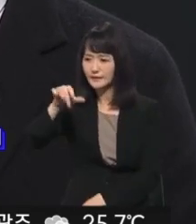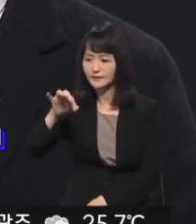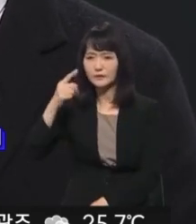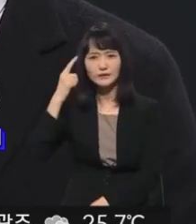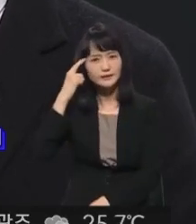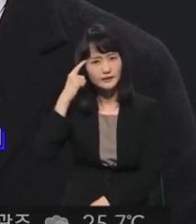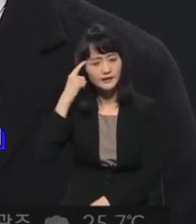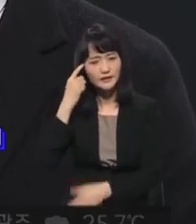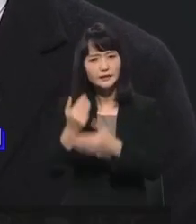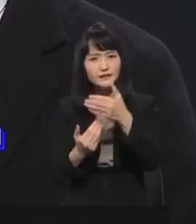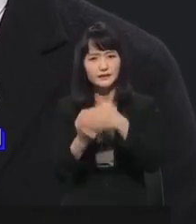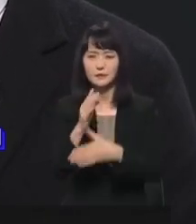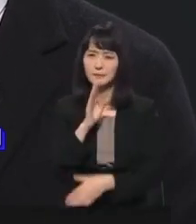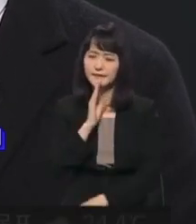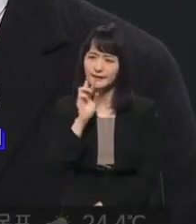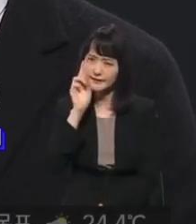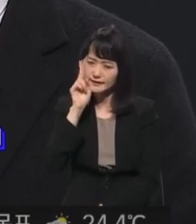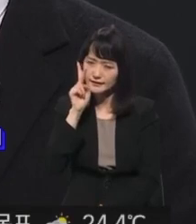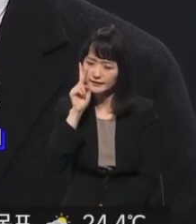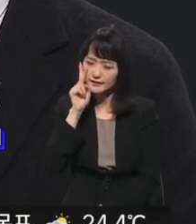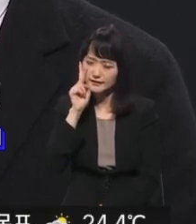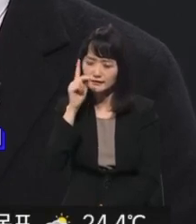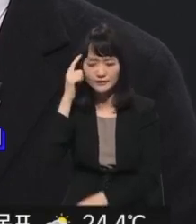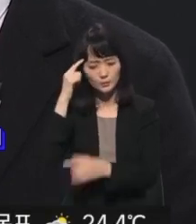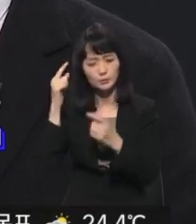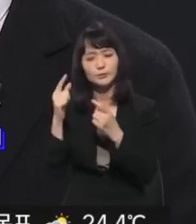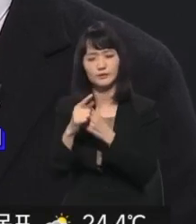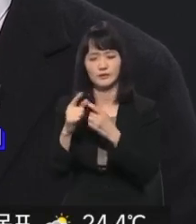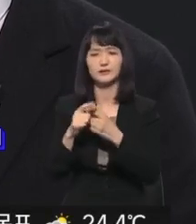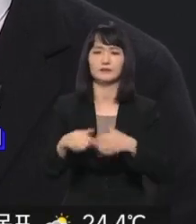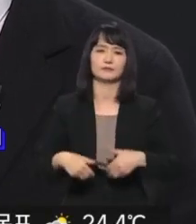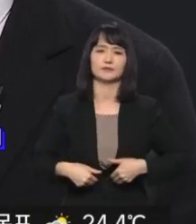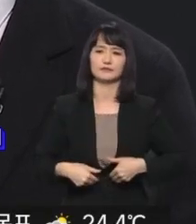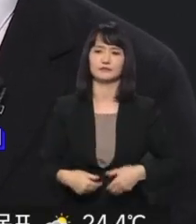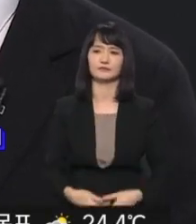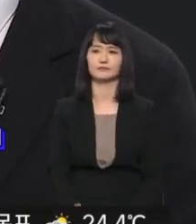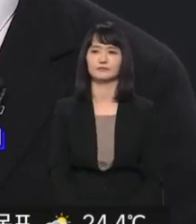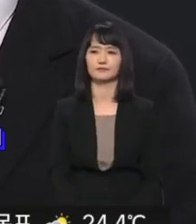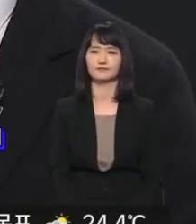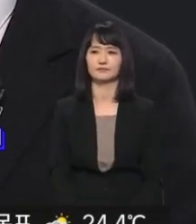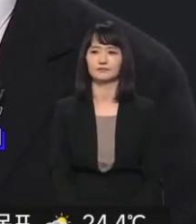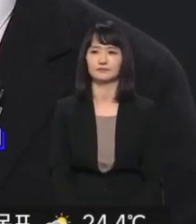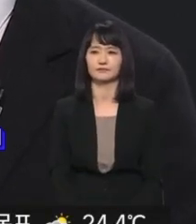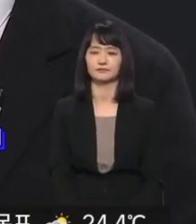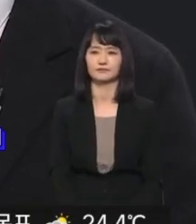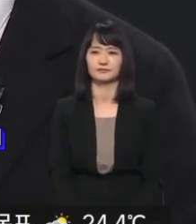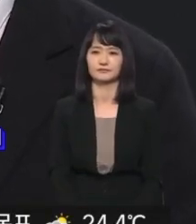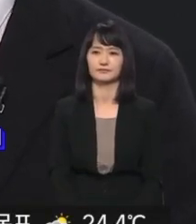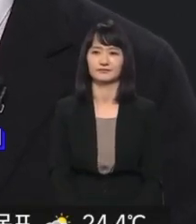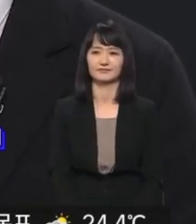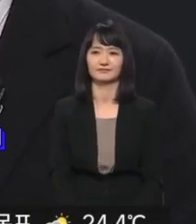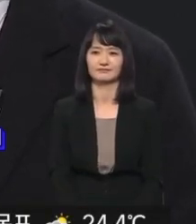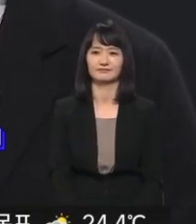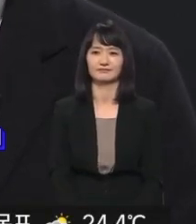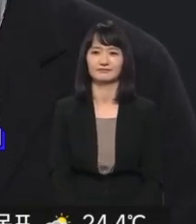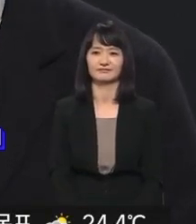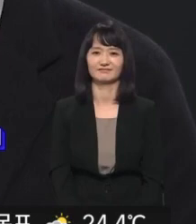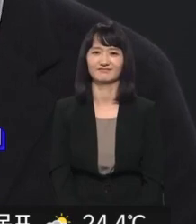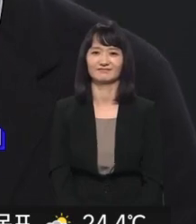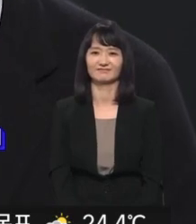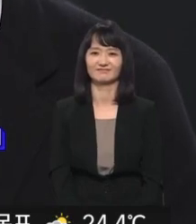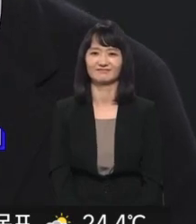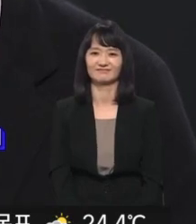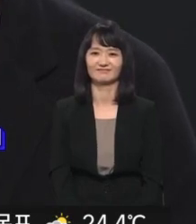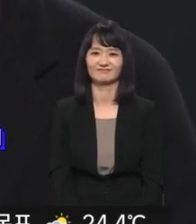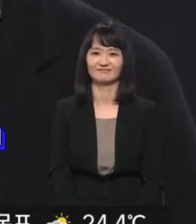좀 한번 근본적으로 생각을 해볼 별로 가 이 두개는 아니죠 어예 들어 일단은 못해 표 아버님 알게 한다 물음이